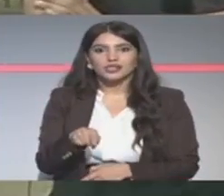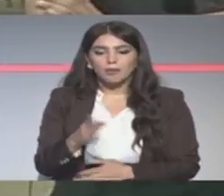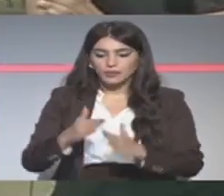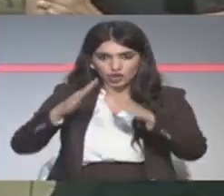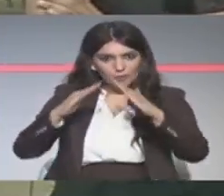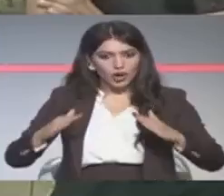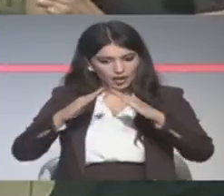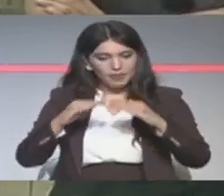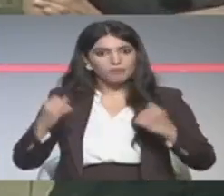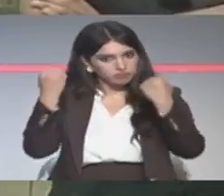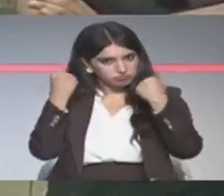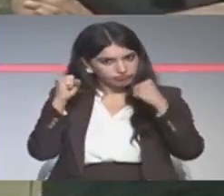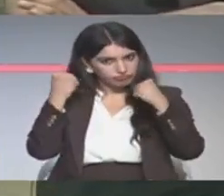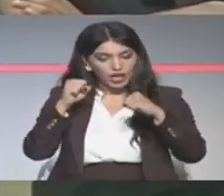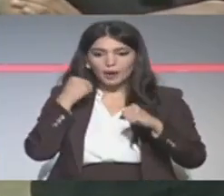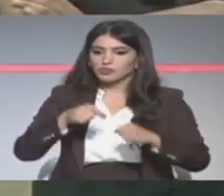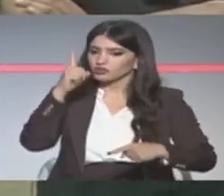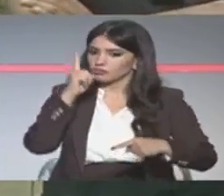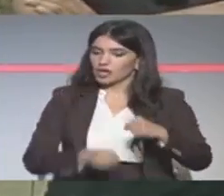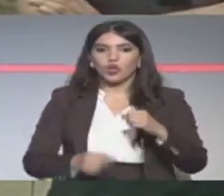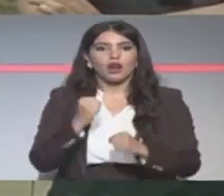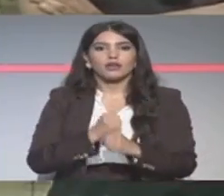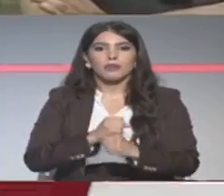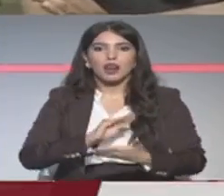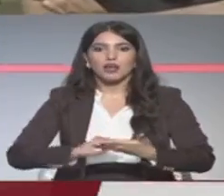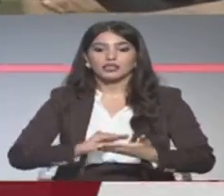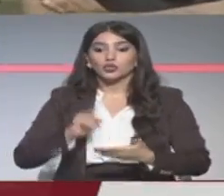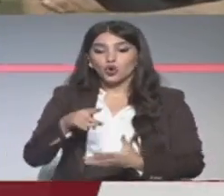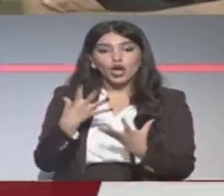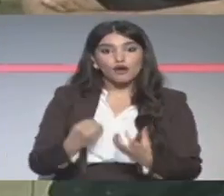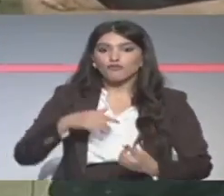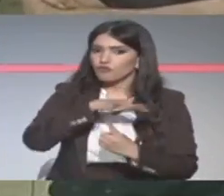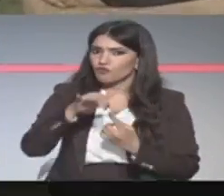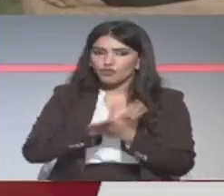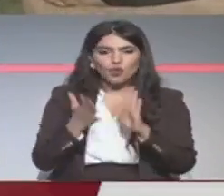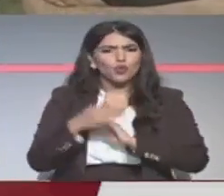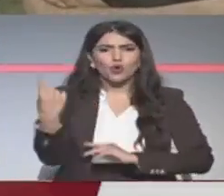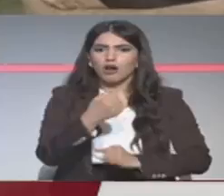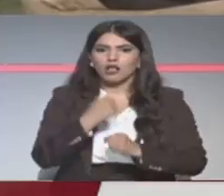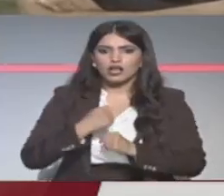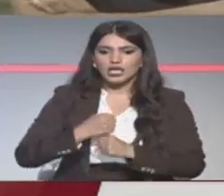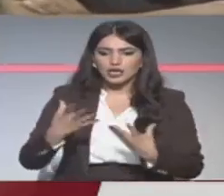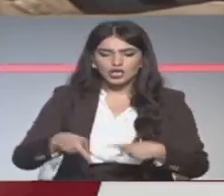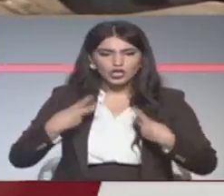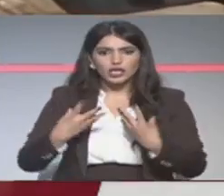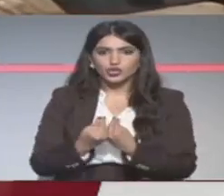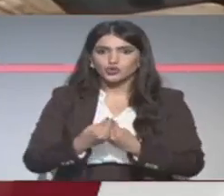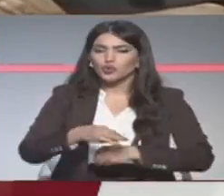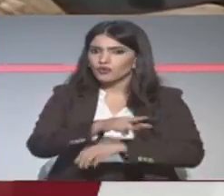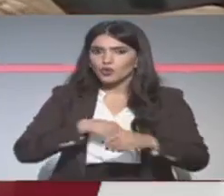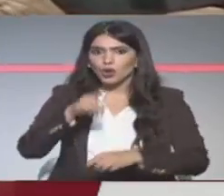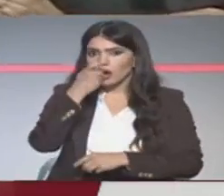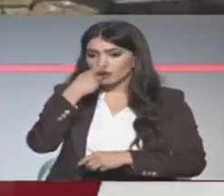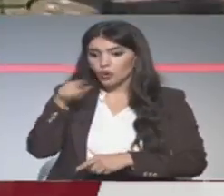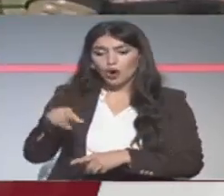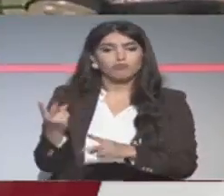خيمة اعتصام باش نقاطعوا العمل الإداري. نحب المجتمع المدني وكل المتسكنين في مدينة المنستير يعيوا حجم الخطورة اللي تعانيها رجالات